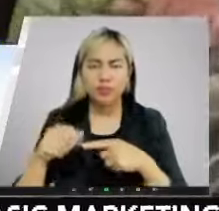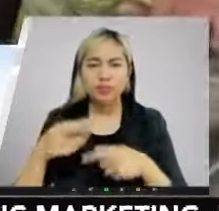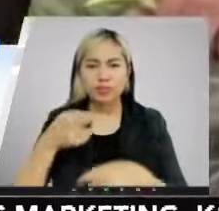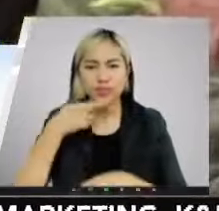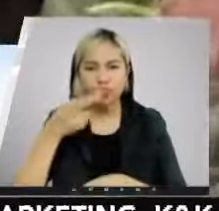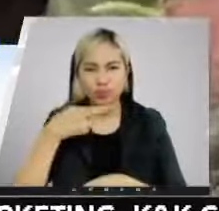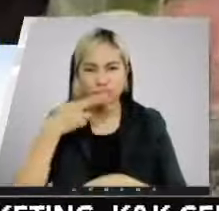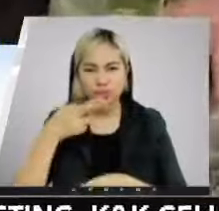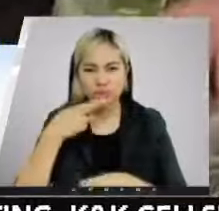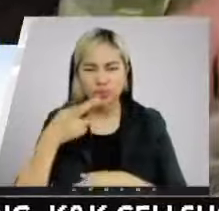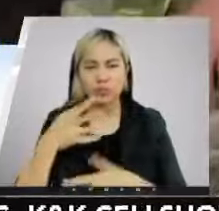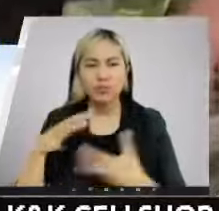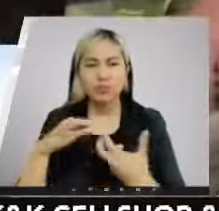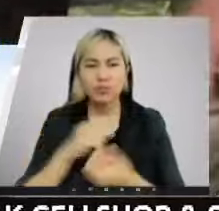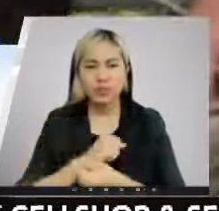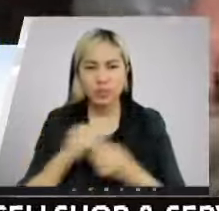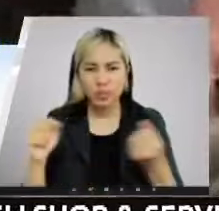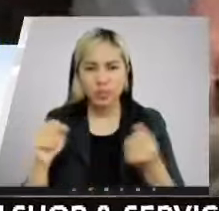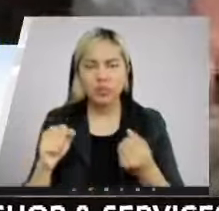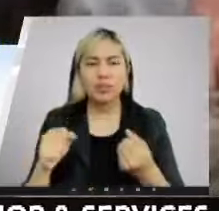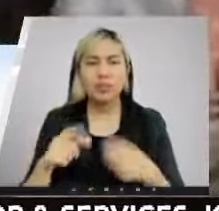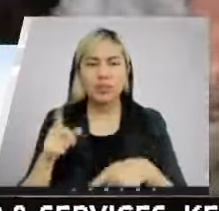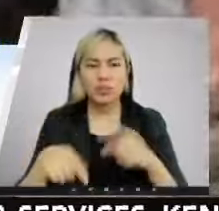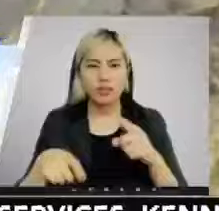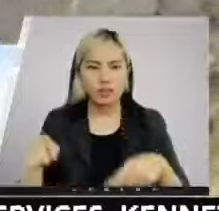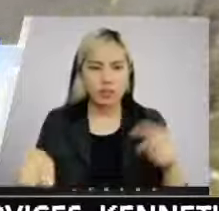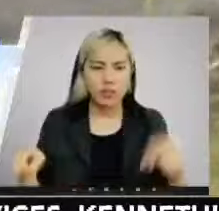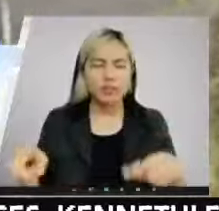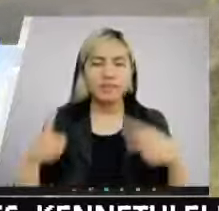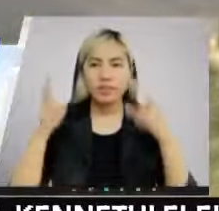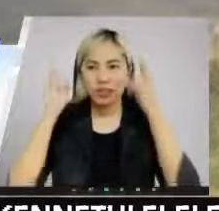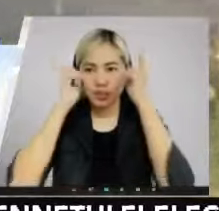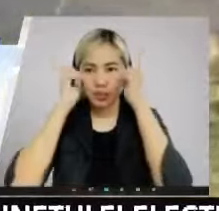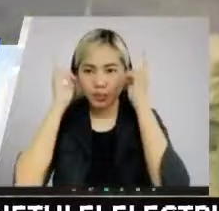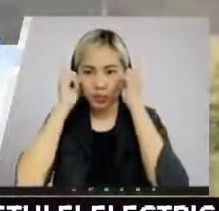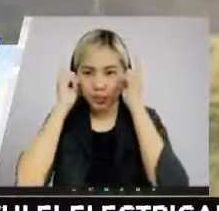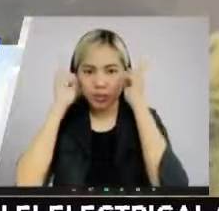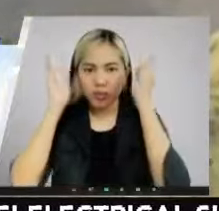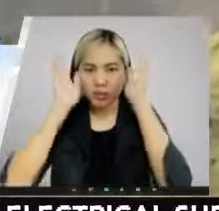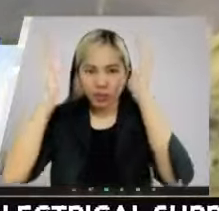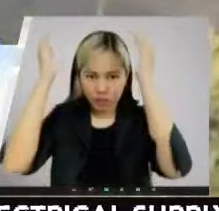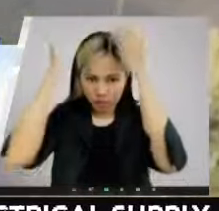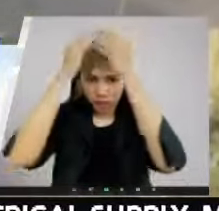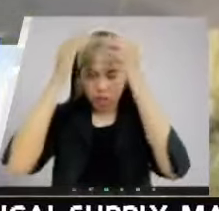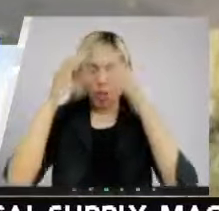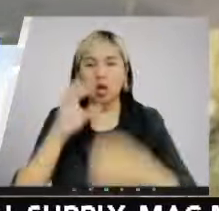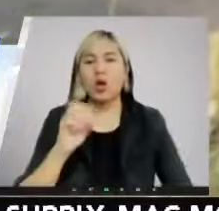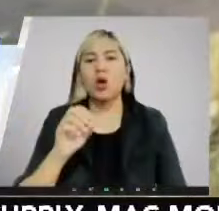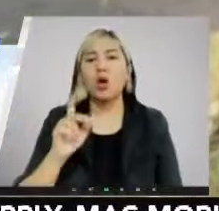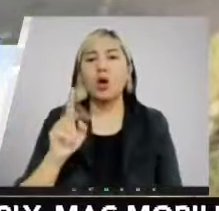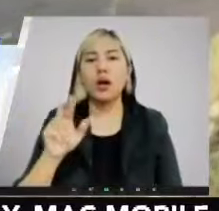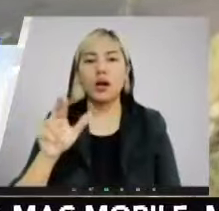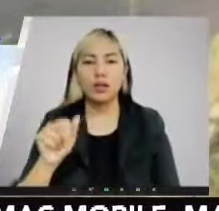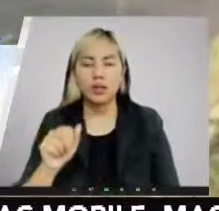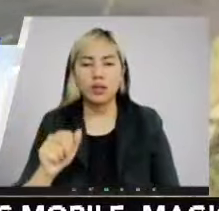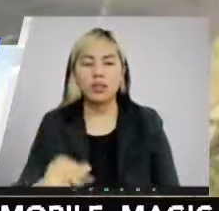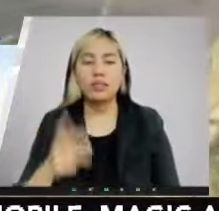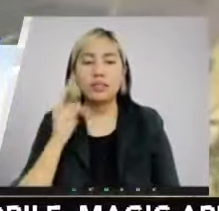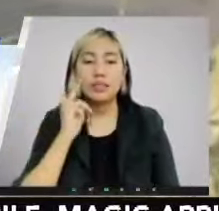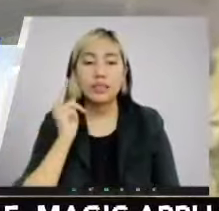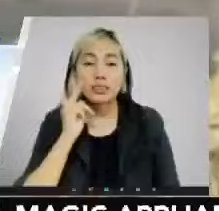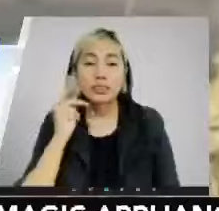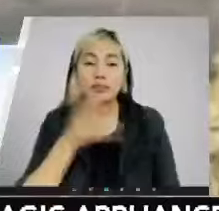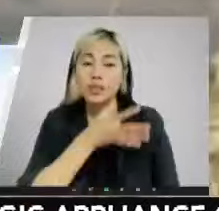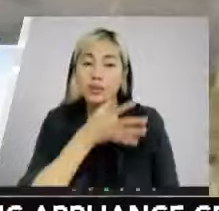nasira din ang ibang pananim tulad ng kalabasa at okra. Makikita din ang mga magsasaka na sinusulit ang mga natitirang bunga ng